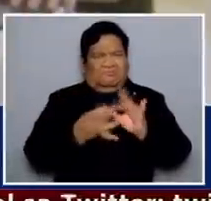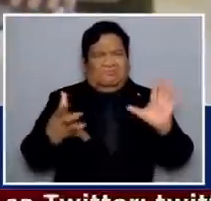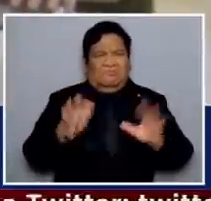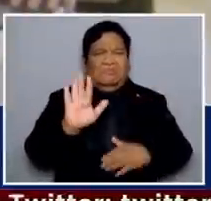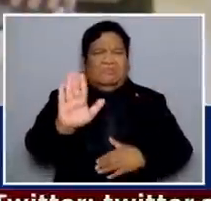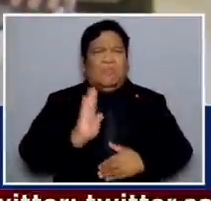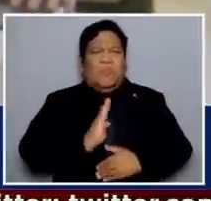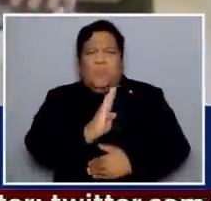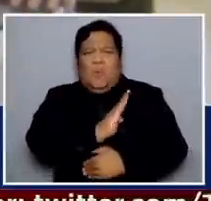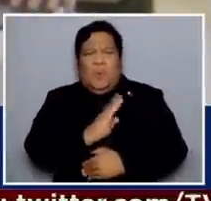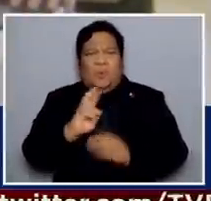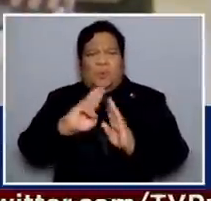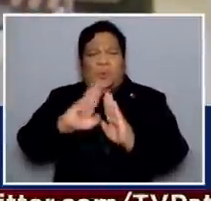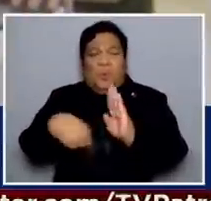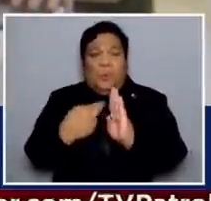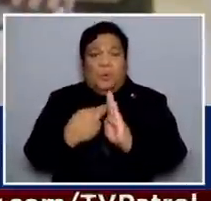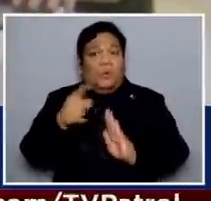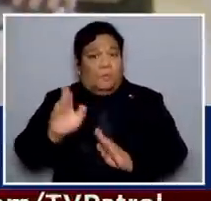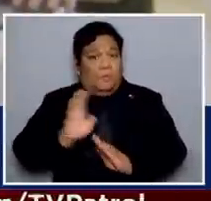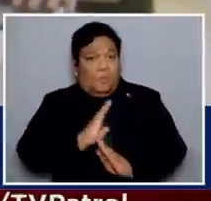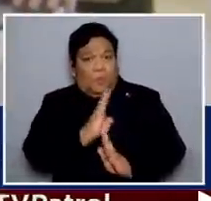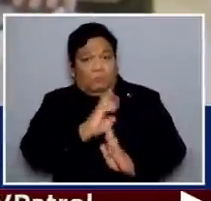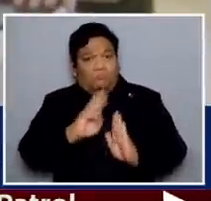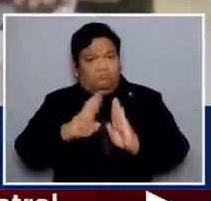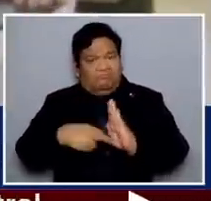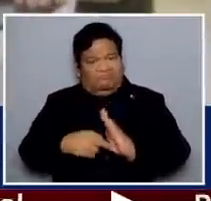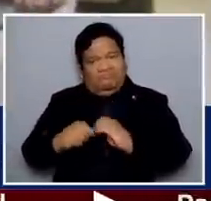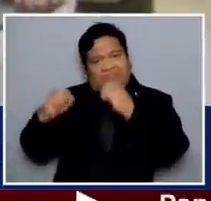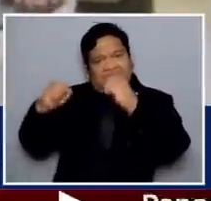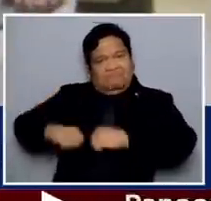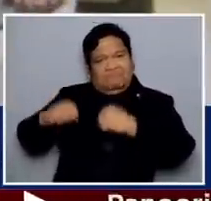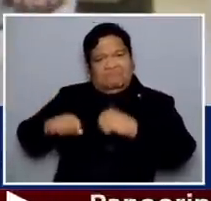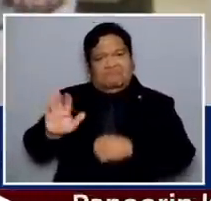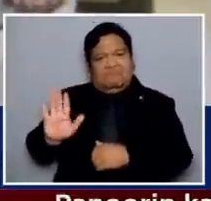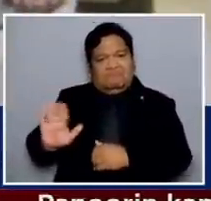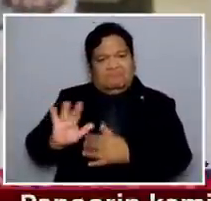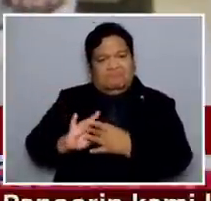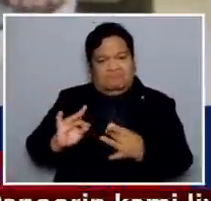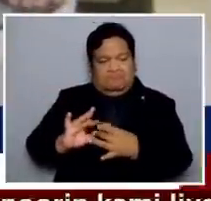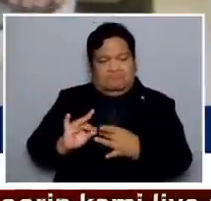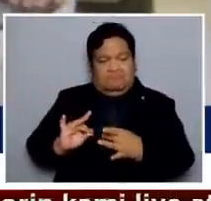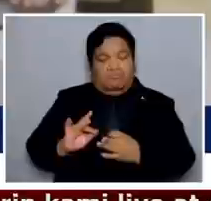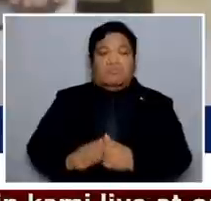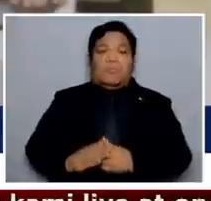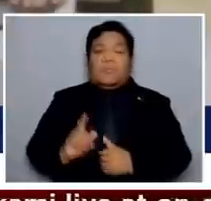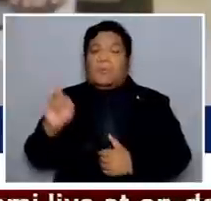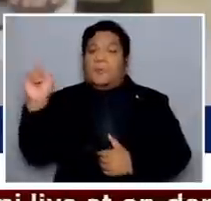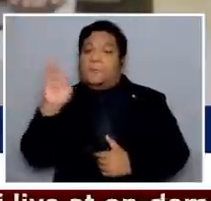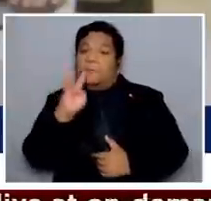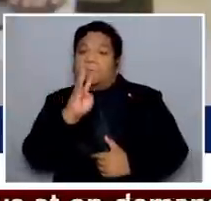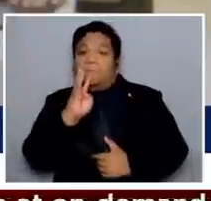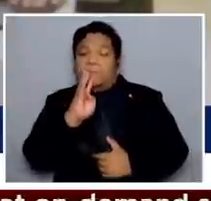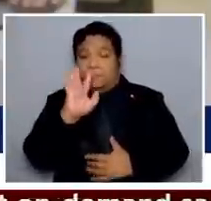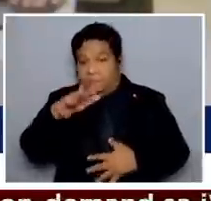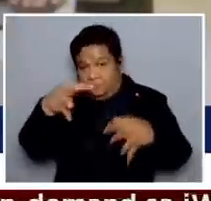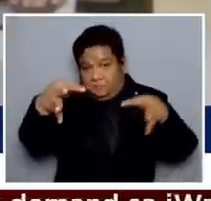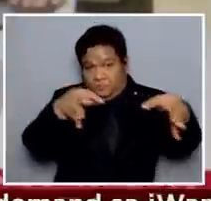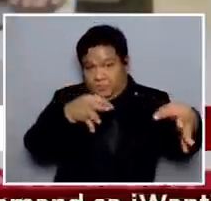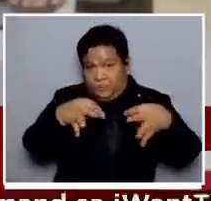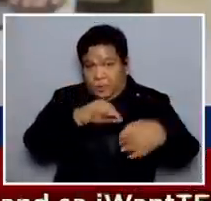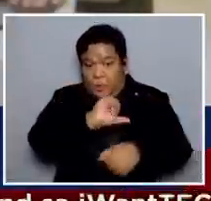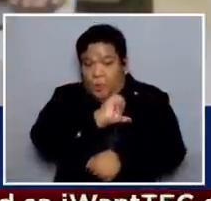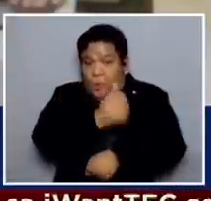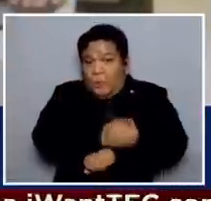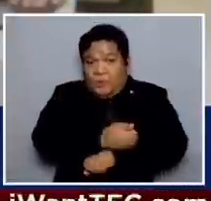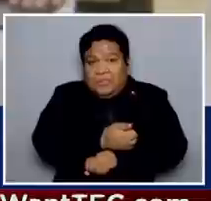wage board naman sumang-ayon. Lilinawin ko lang po ng authority is the minimum wage